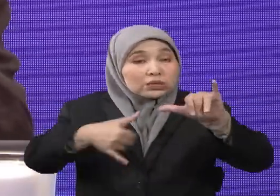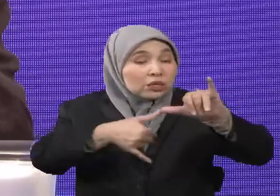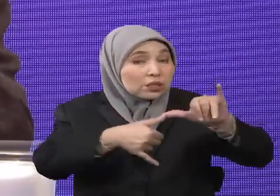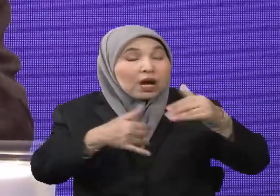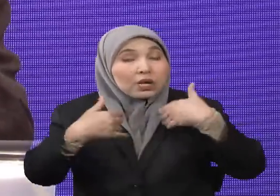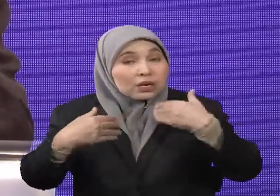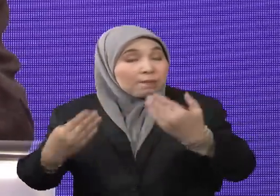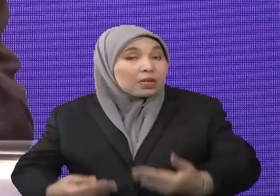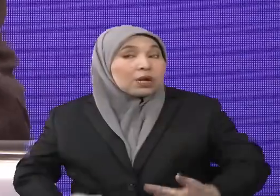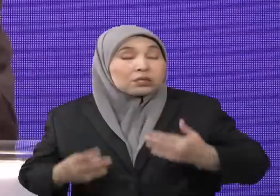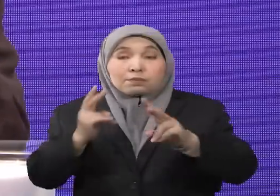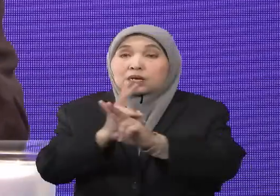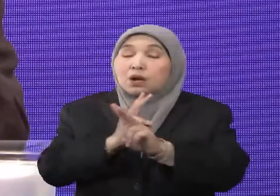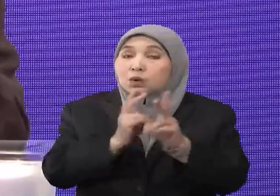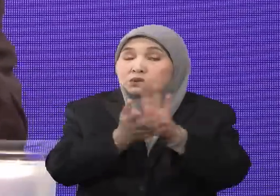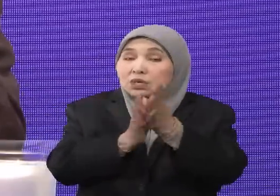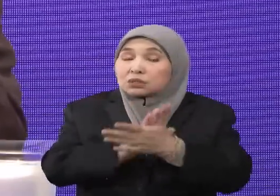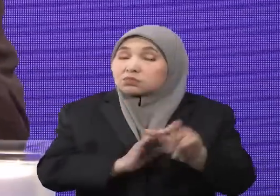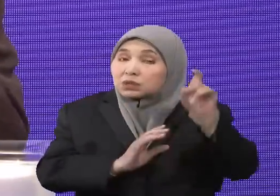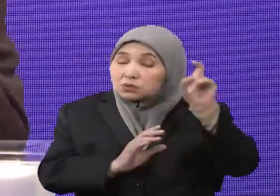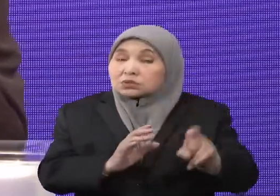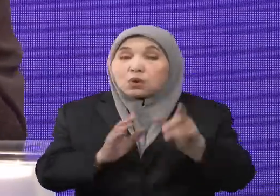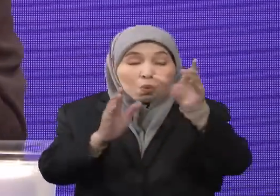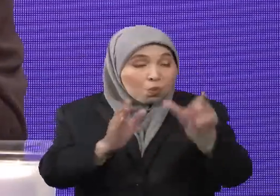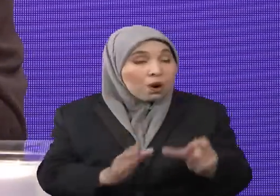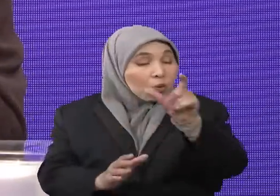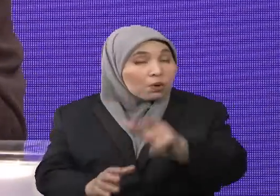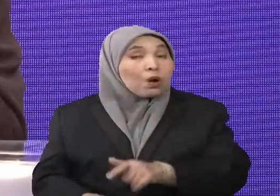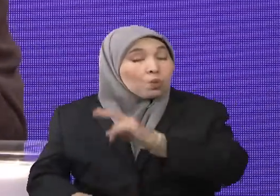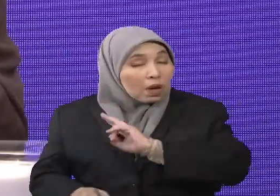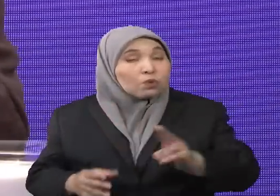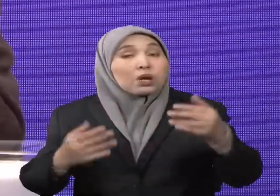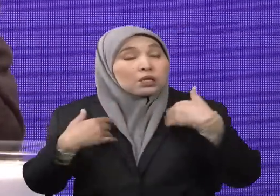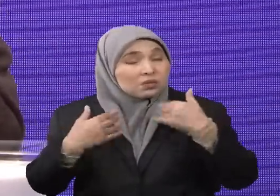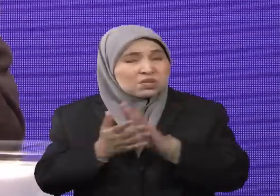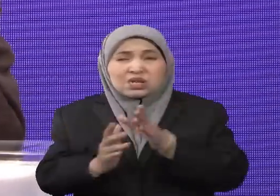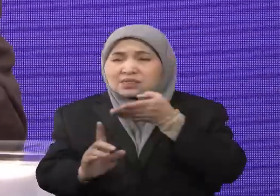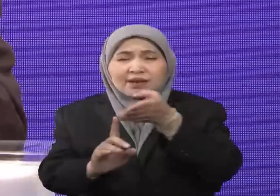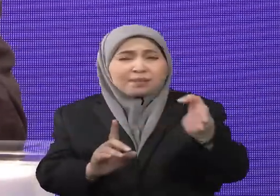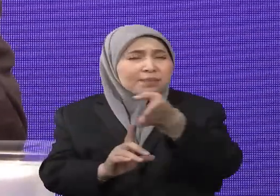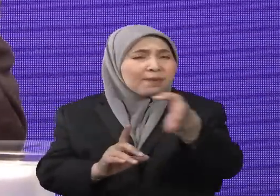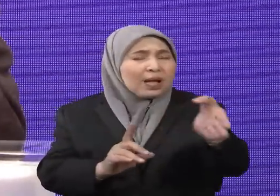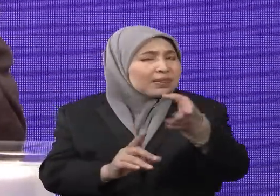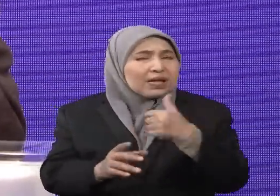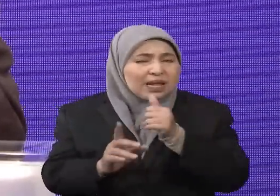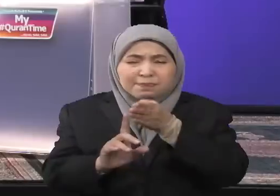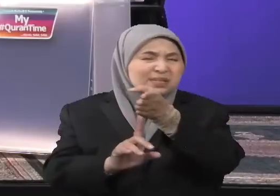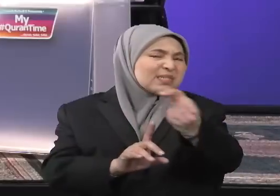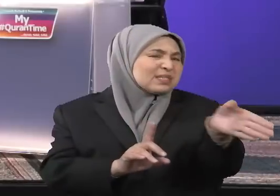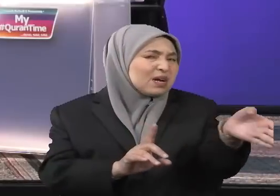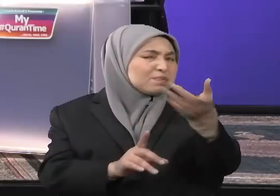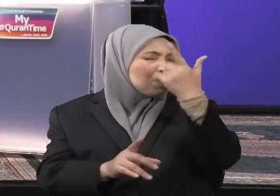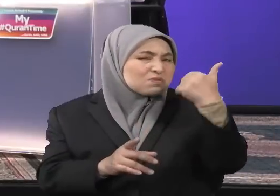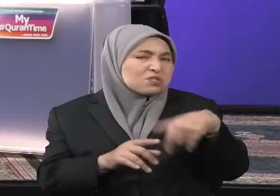yang mengawal jadi sepatunya agama tidak terbatas dan tak pesong ke lain dan